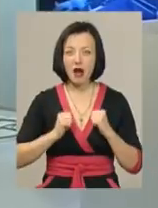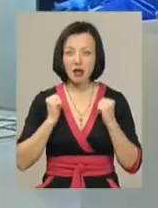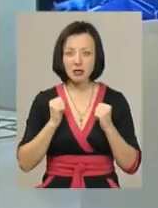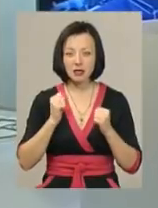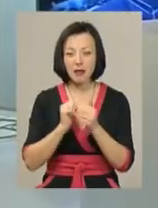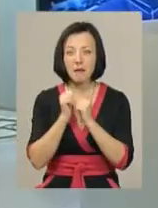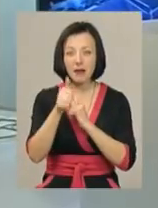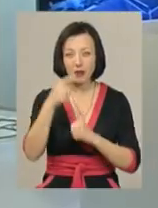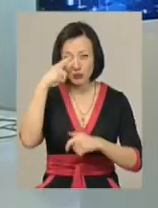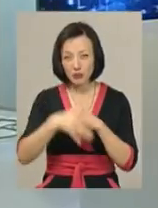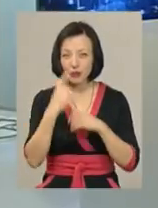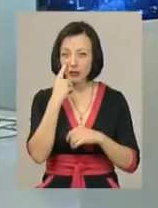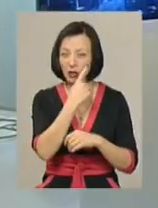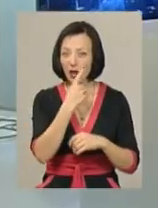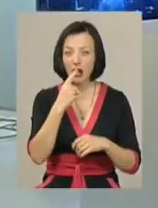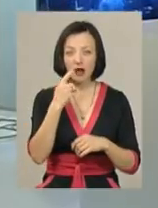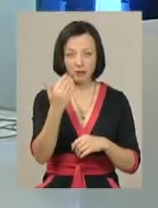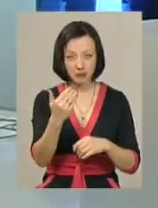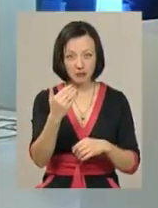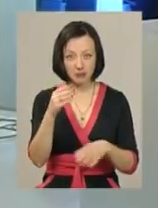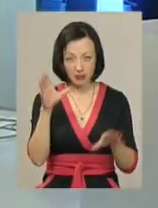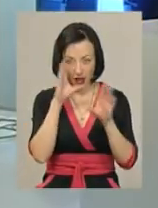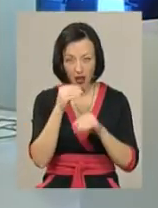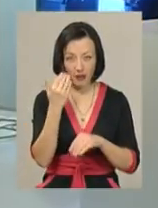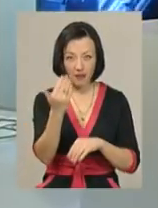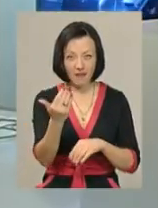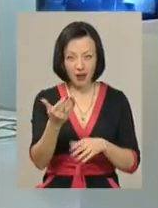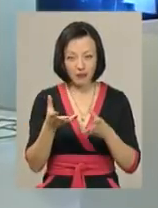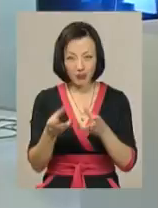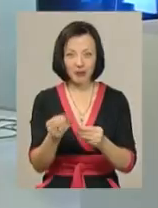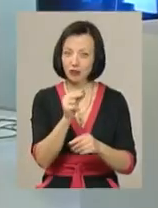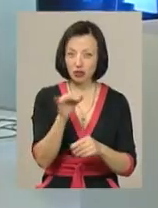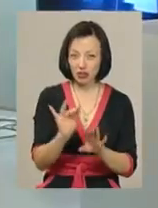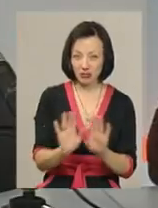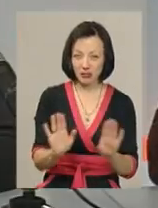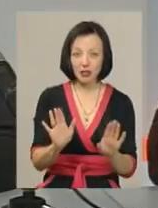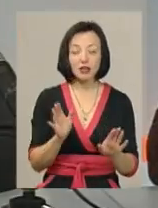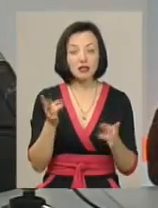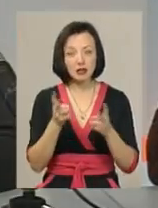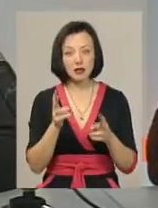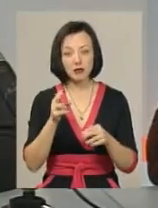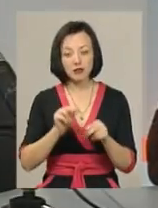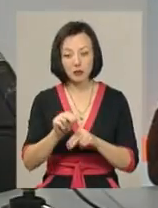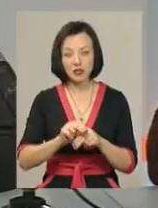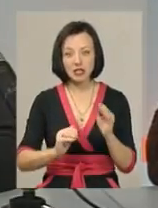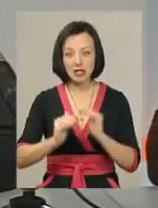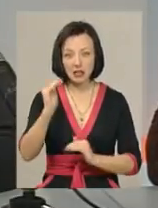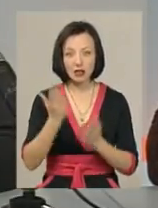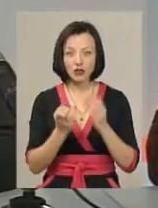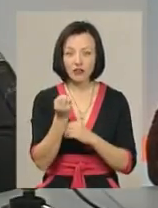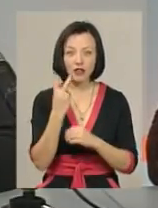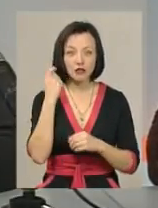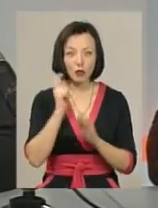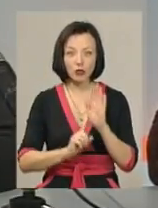прочитати в її очах от вона піддасться на цю вашу маніпуляцію чи ні Але до цього треба привчати з дитинства якщо ви в